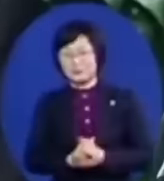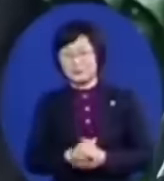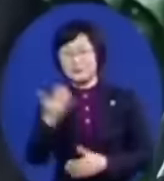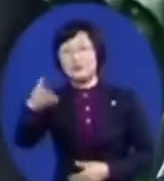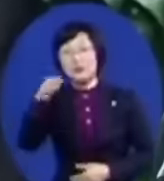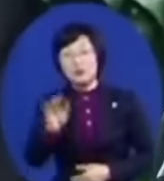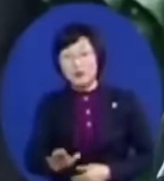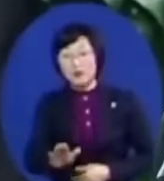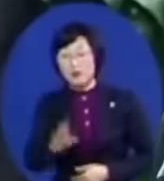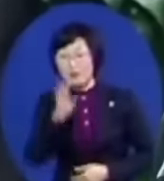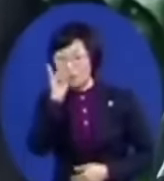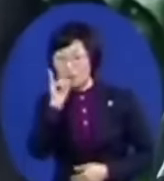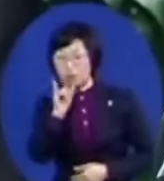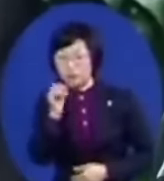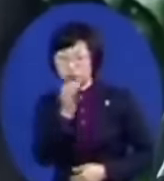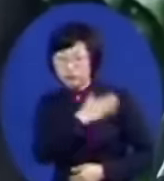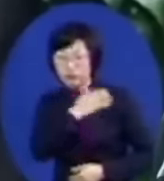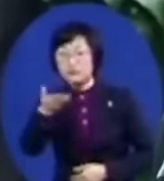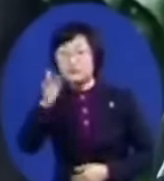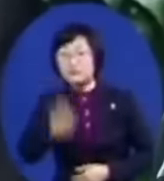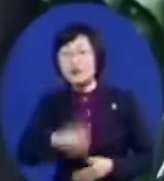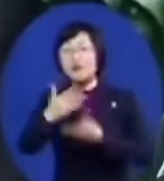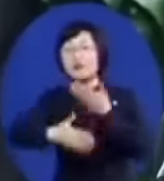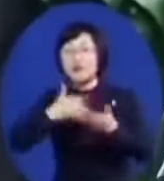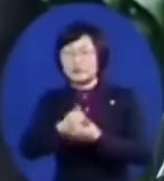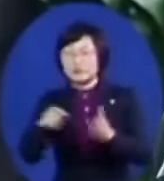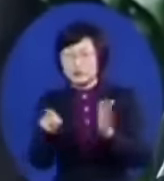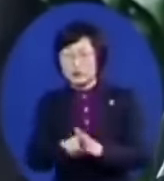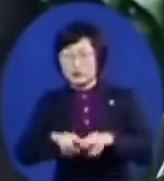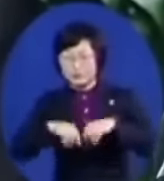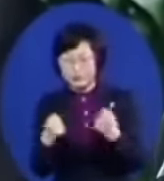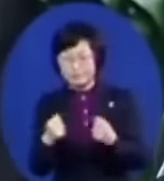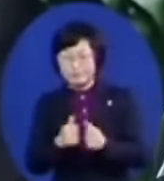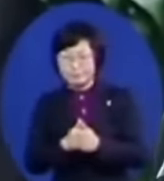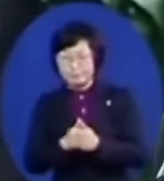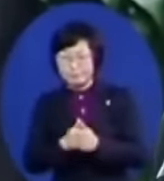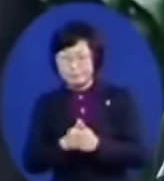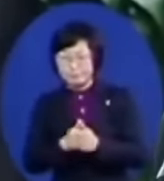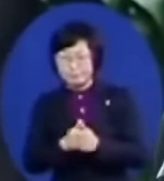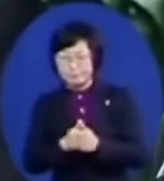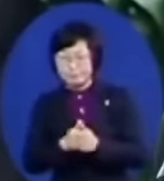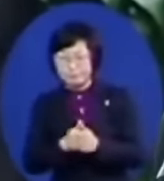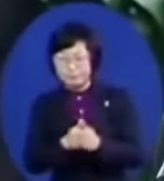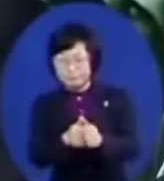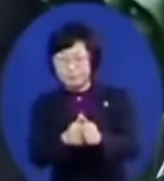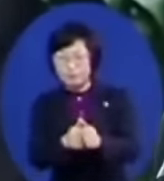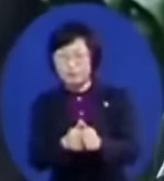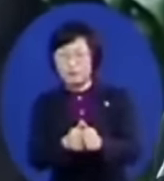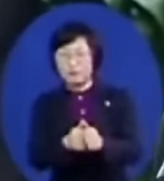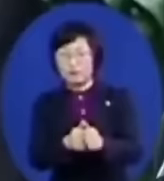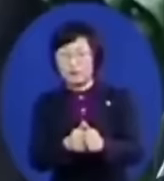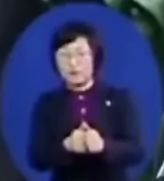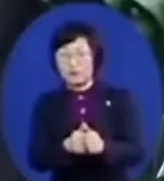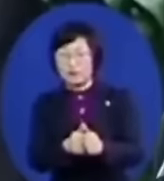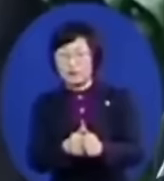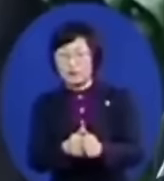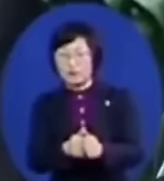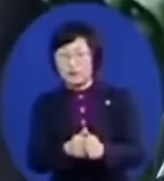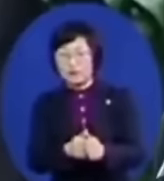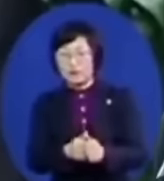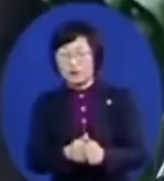그러나 거부이면서도 하나님을 믿고 순종하는 데는 따를 수가 없었습니다. 자기